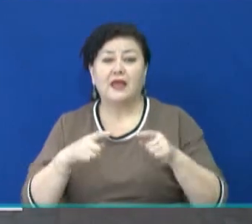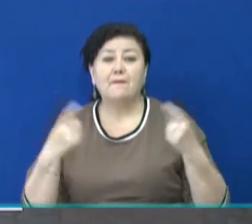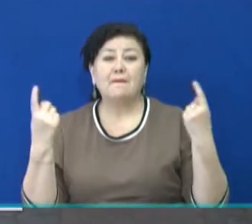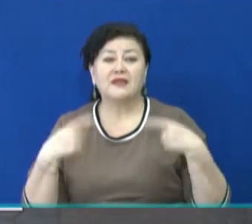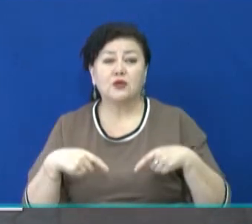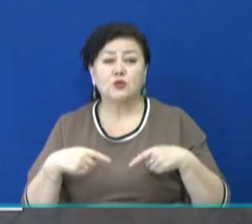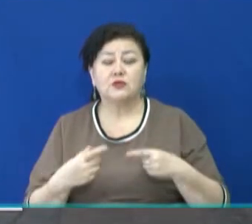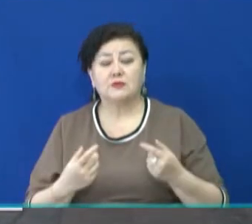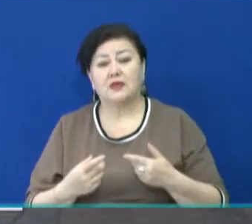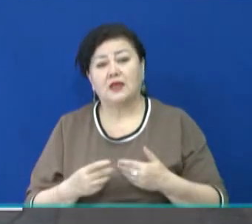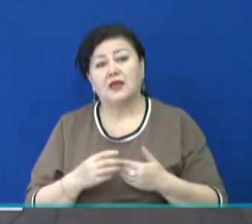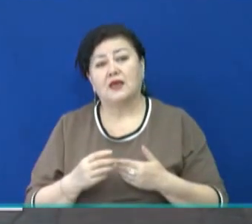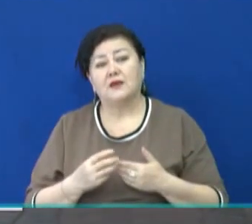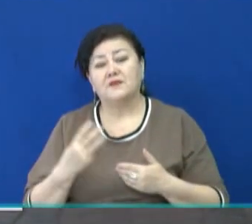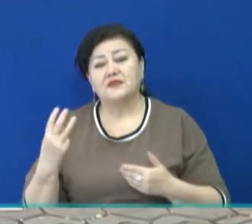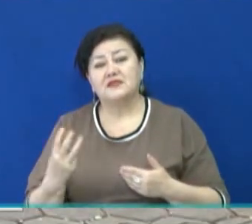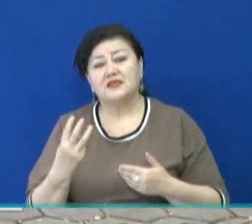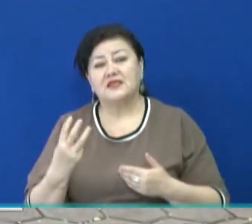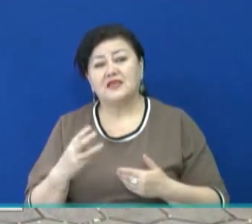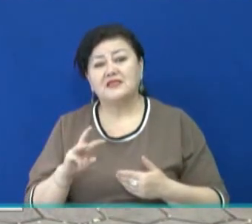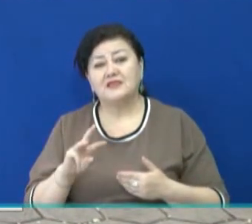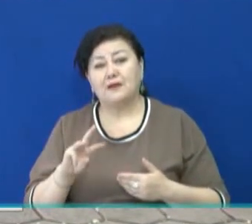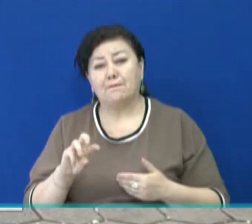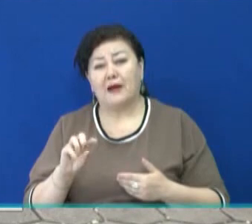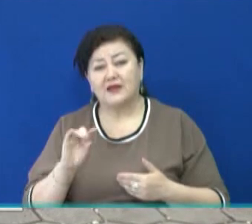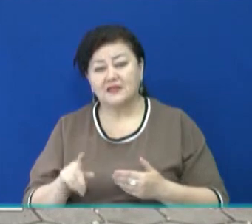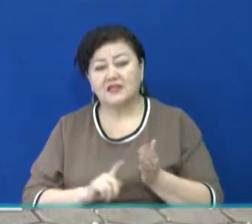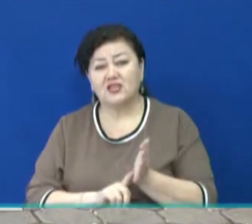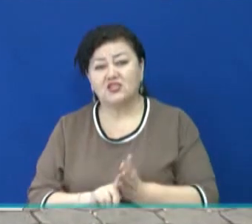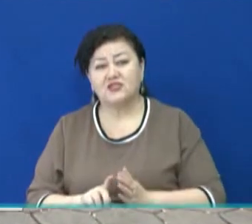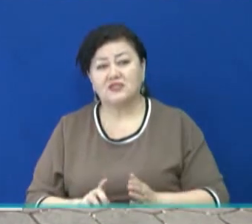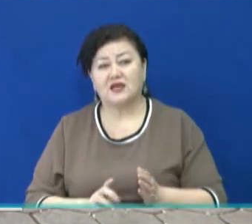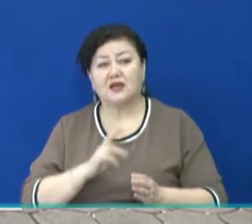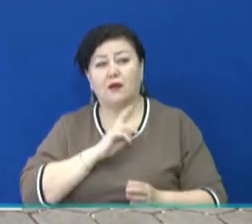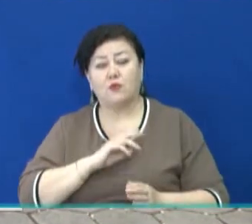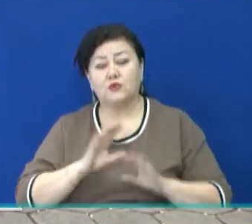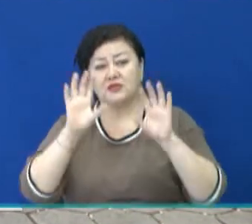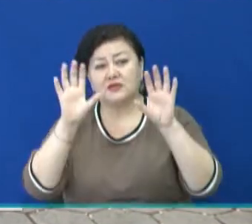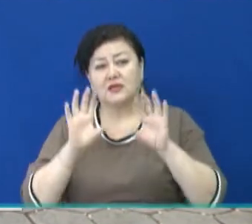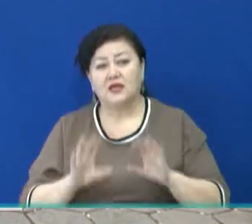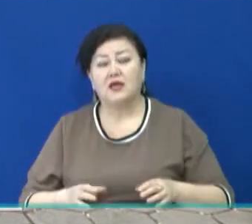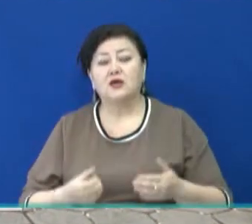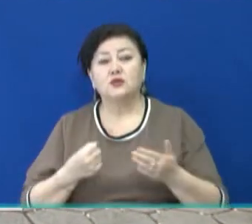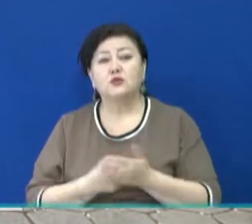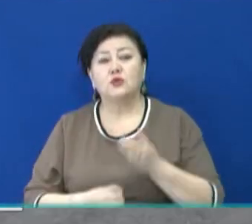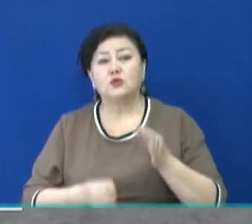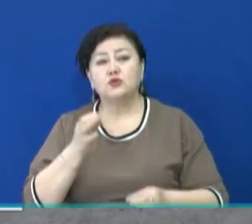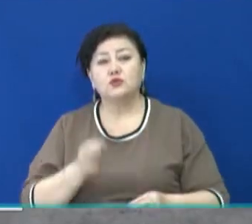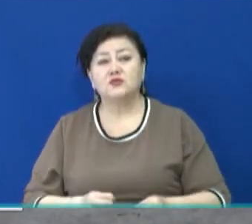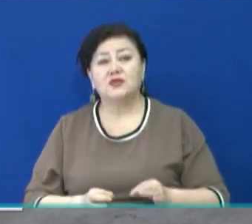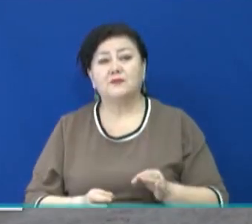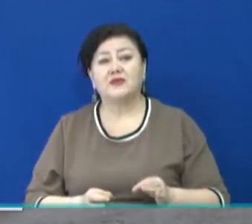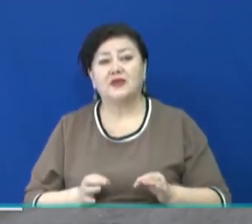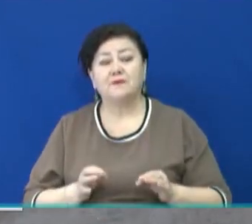жарлығы аясында шыққан заң өңірімізде 3-ші наурыздан бастап іске асуда. Ол негізі 3 түрлі соттан тыс банкроттық, сот банкроттық және төлем қабілеттілігін қалпына